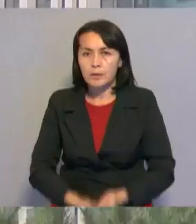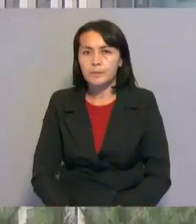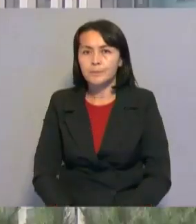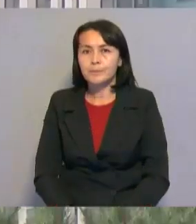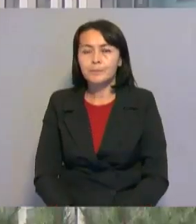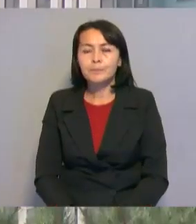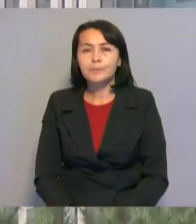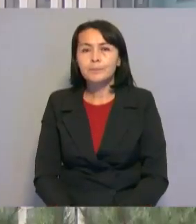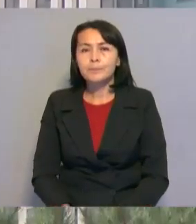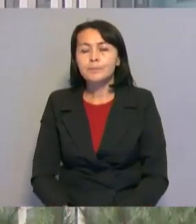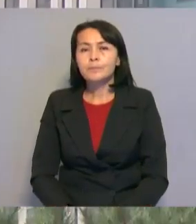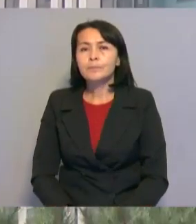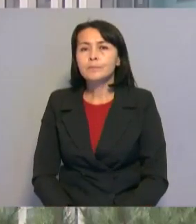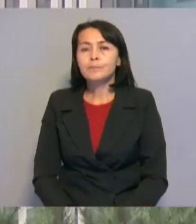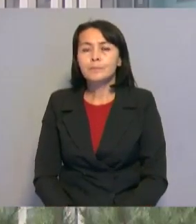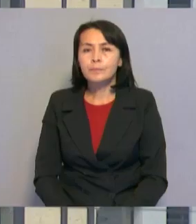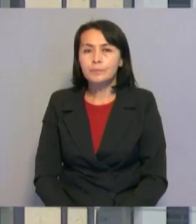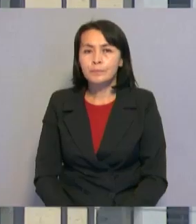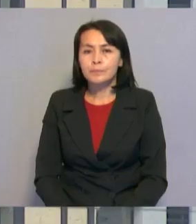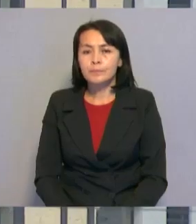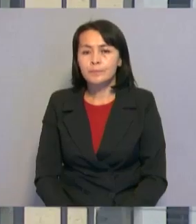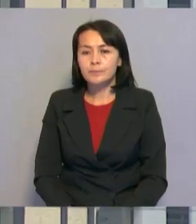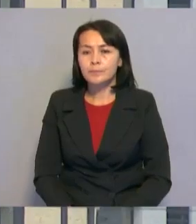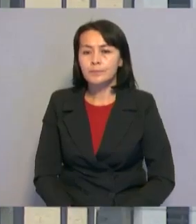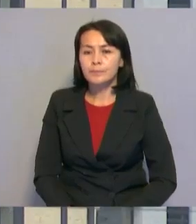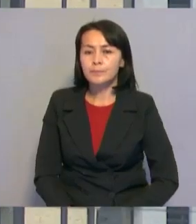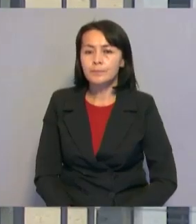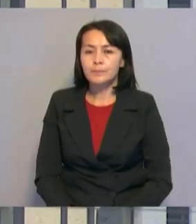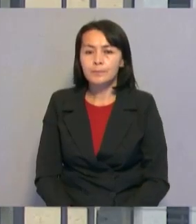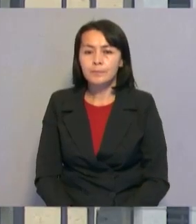Қанат Жолдасбек, Али Мәлік, Нүркен Жалбиев, Аманжол Маратұлы, жаңалықтар.